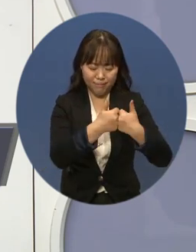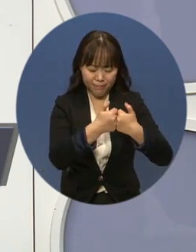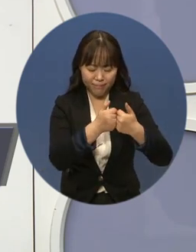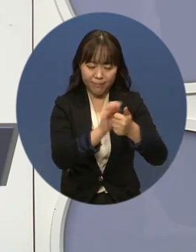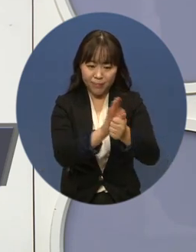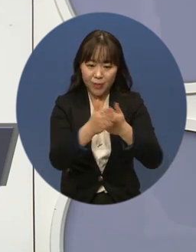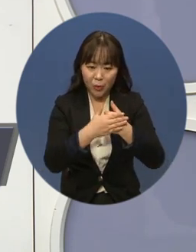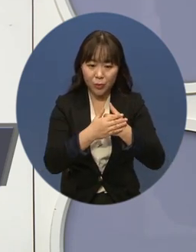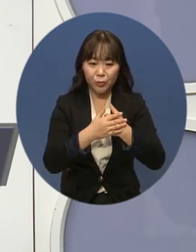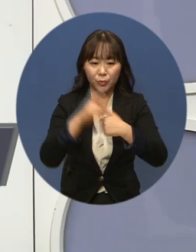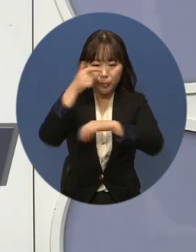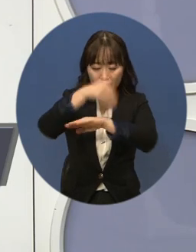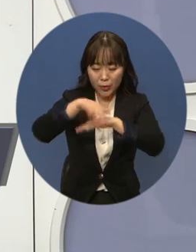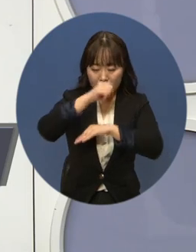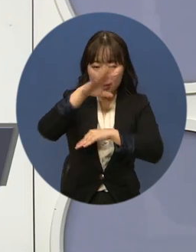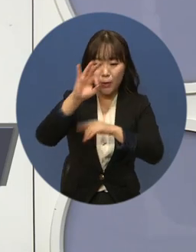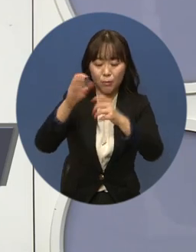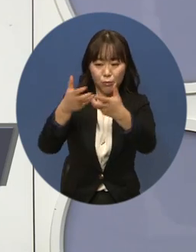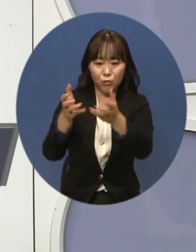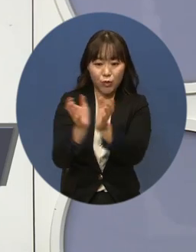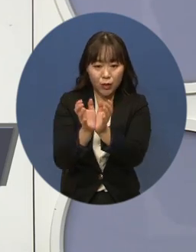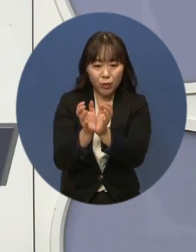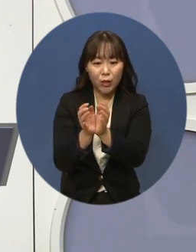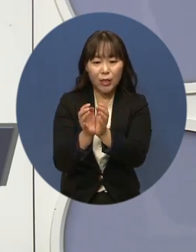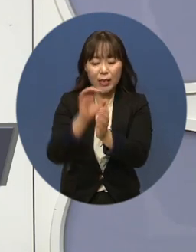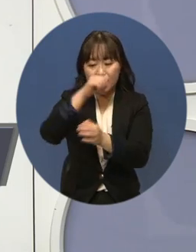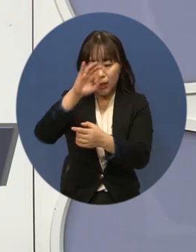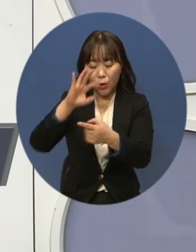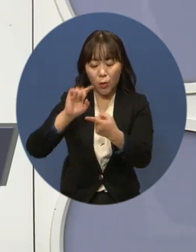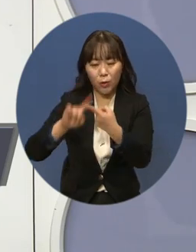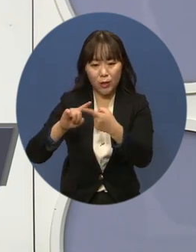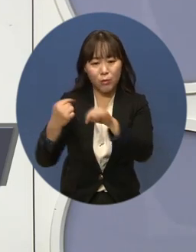또 기재부는 재정을 운영하다 보니까 재정